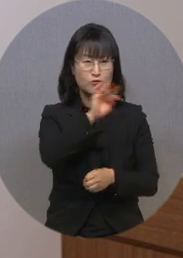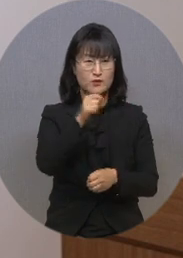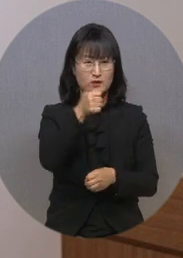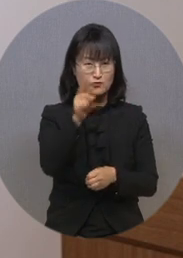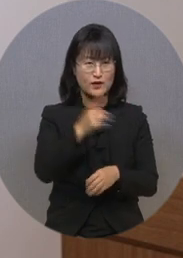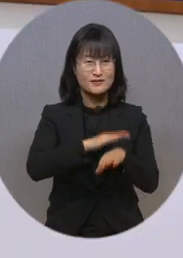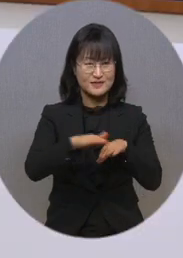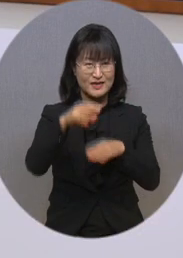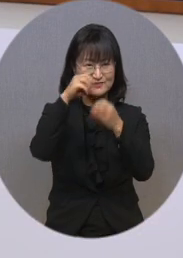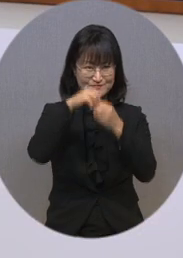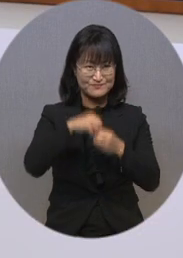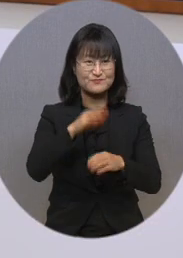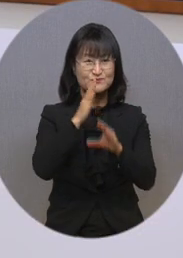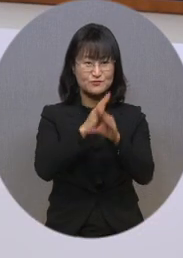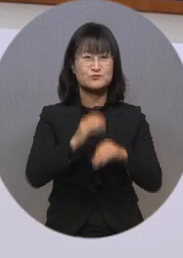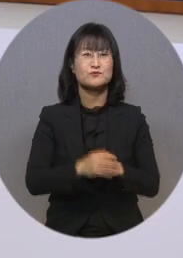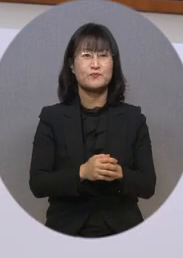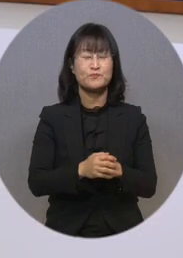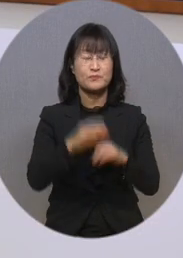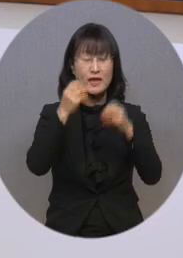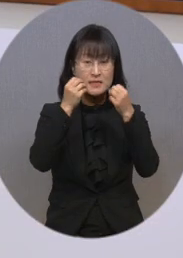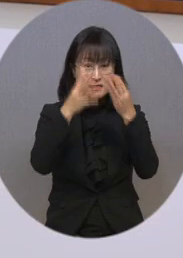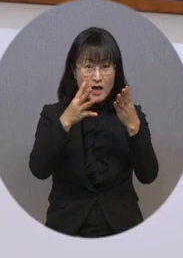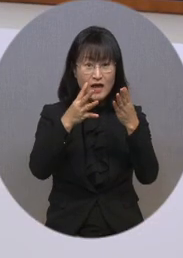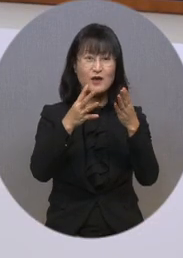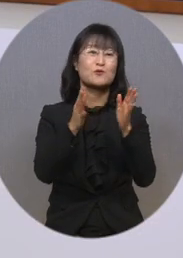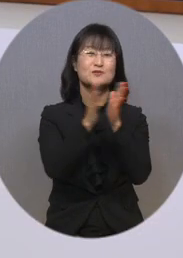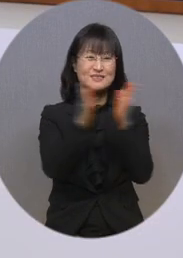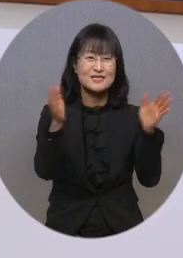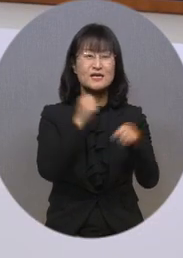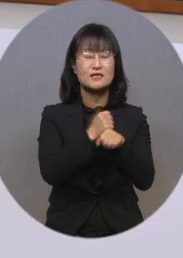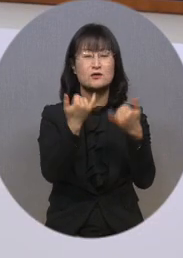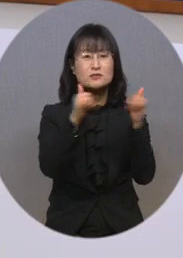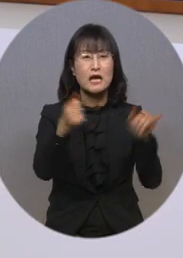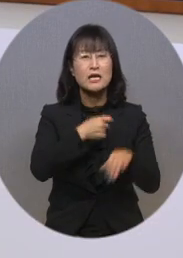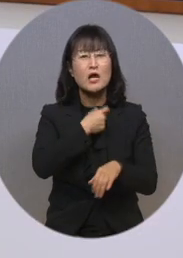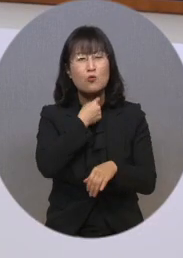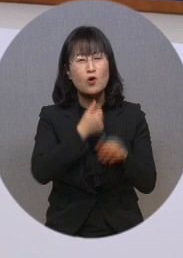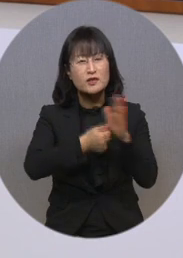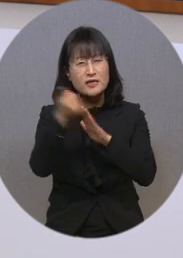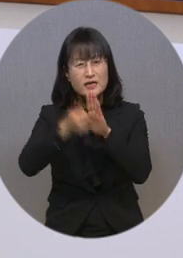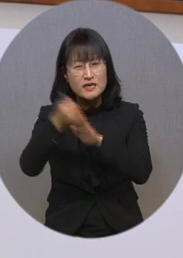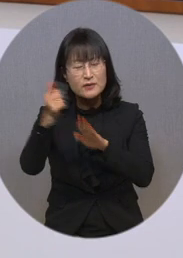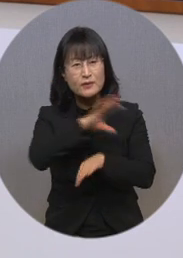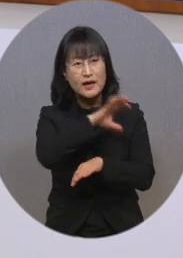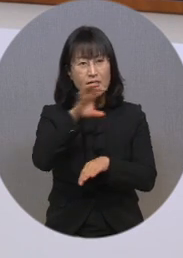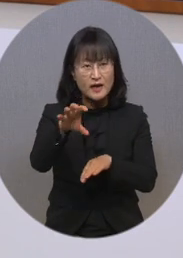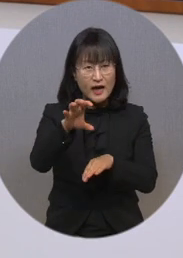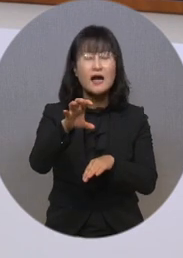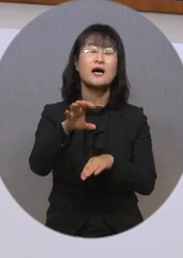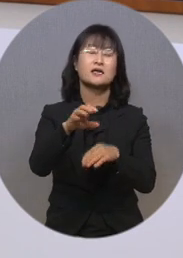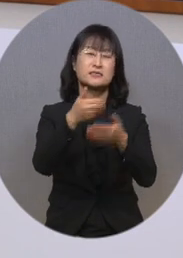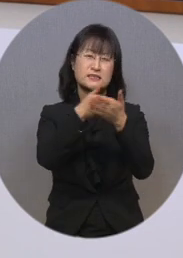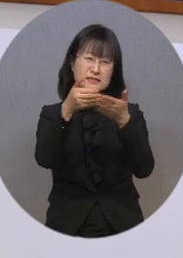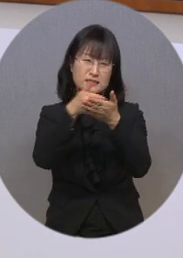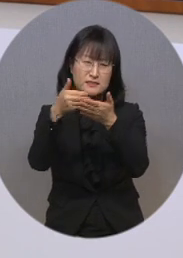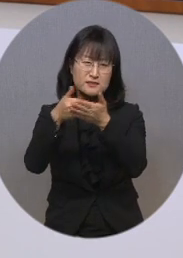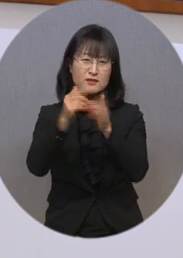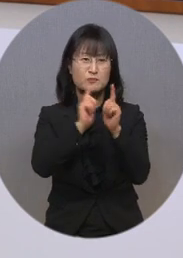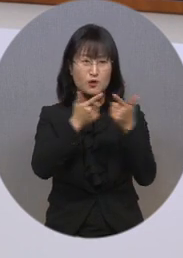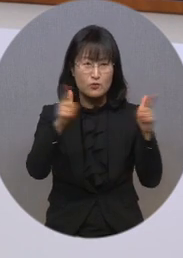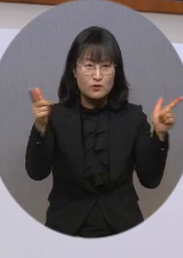있습니다. 새해를 맞이해 사람들의 소망을 담은 이화영 작가의 섬세하고 화려한